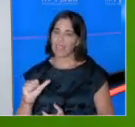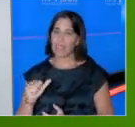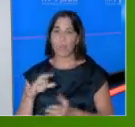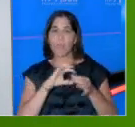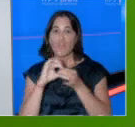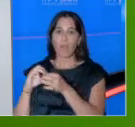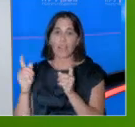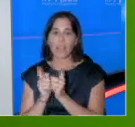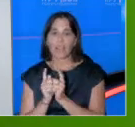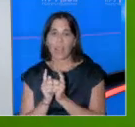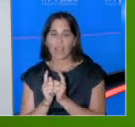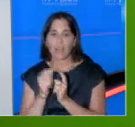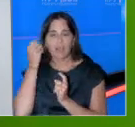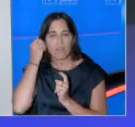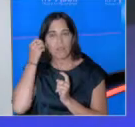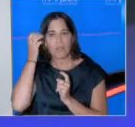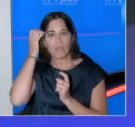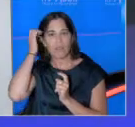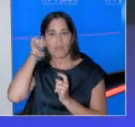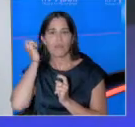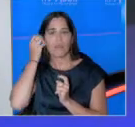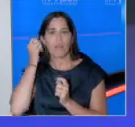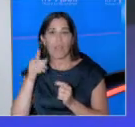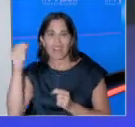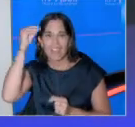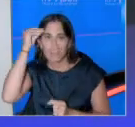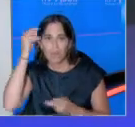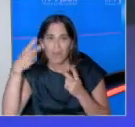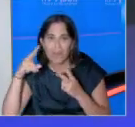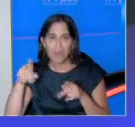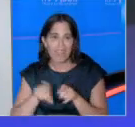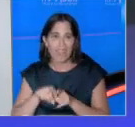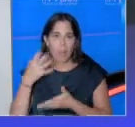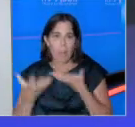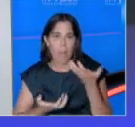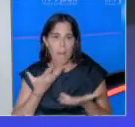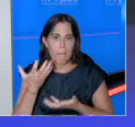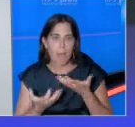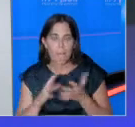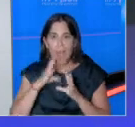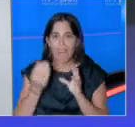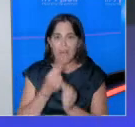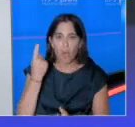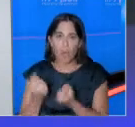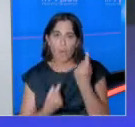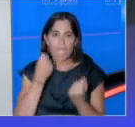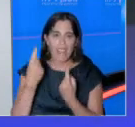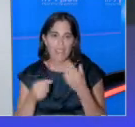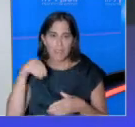במשפט קצר, כאילו, אתה זוכר יותר כאילו הסיר מבעבע והכל קופץ לנו בתוך